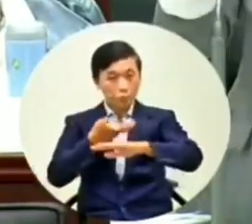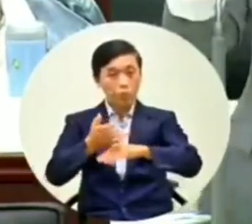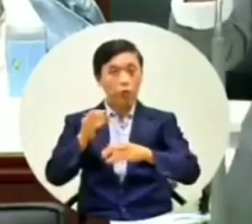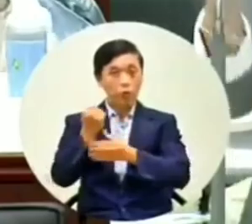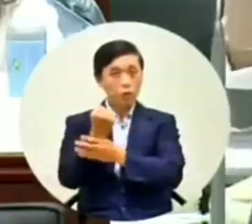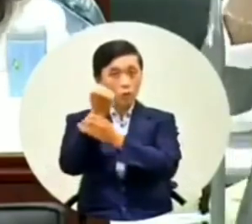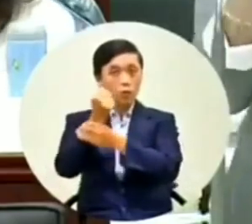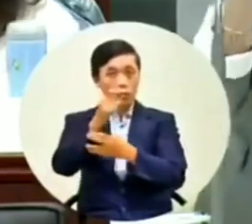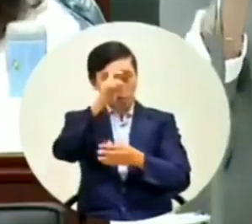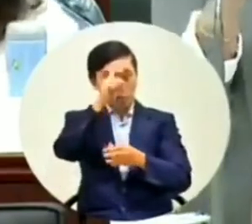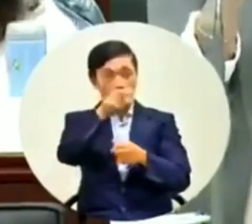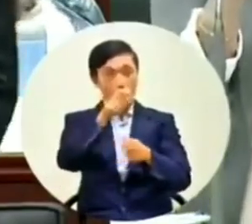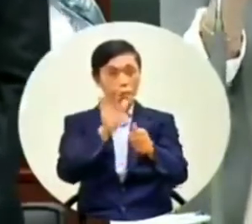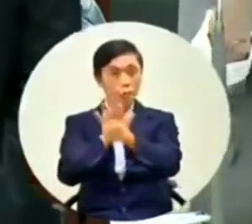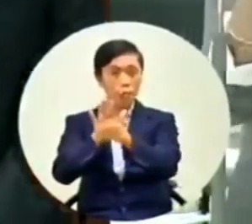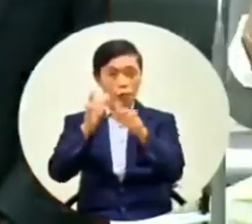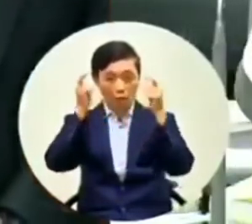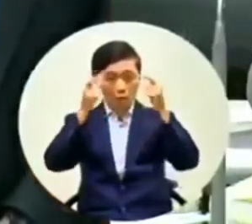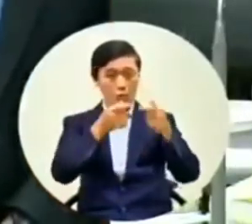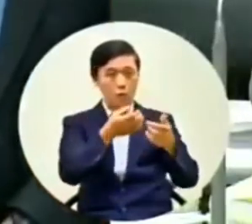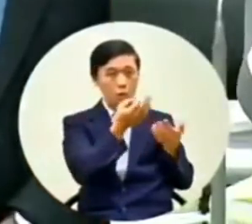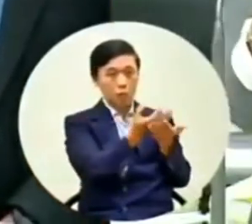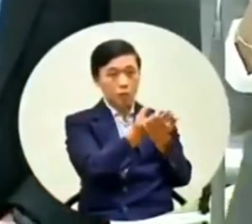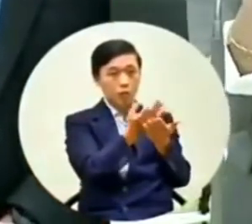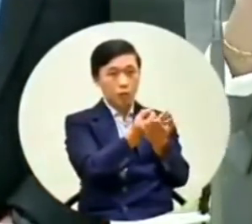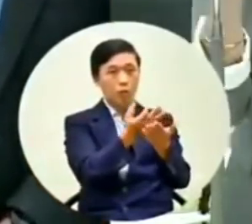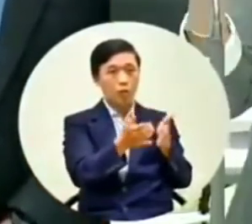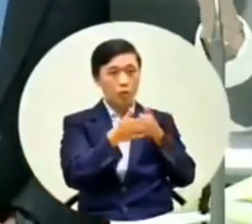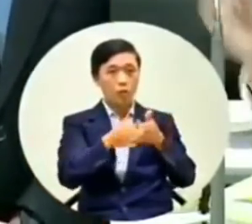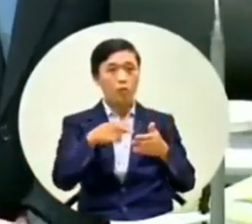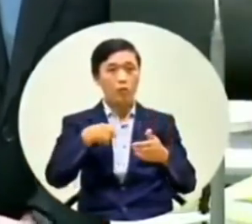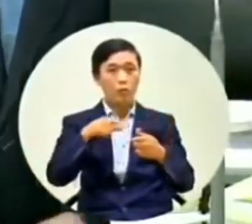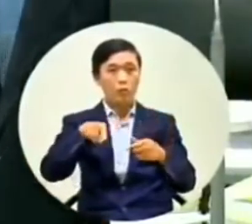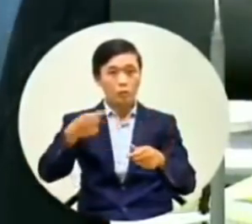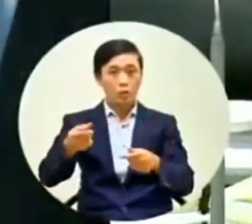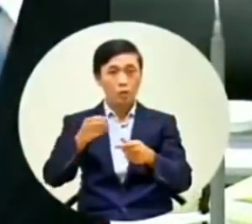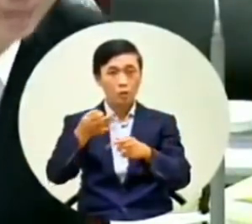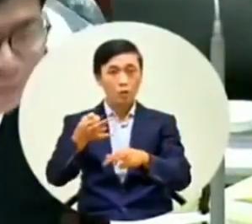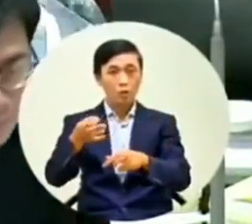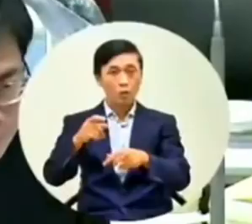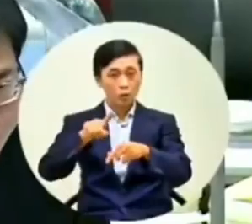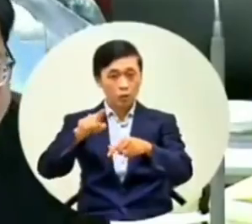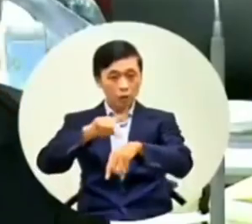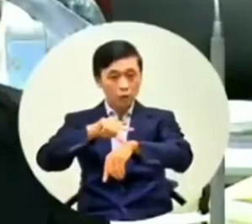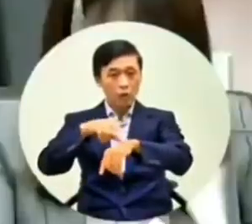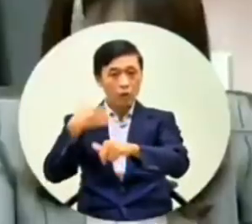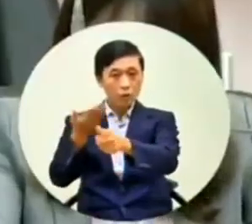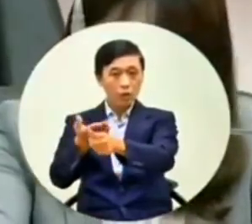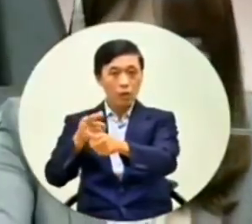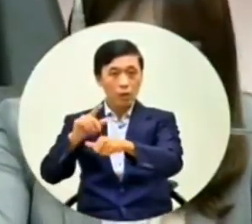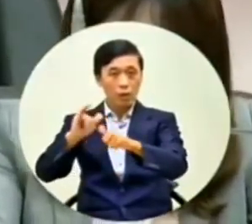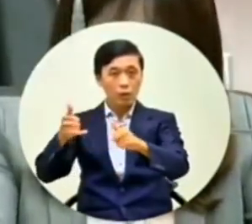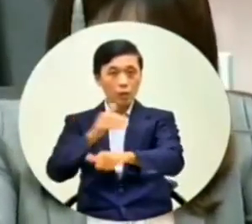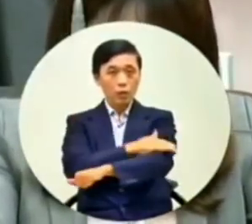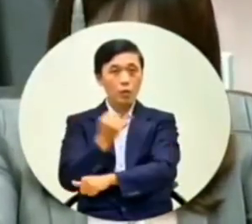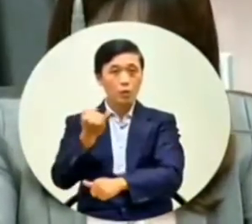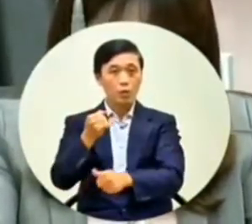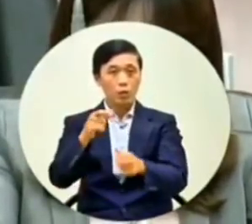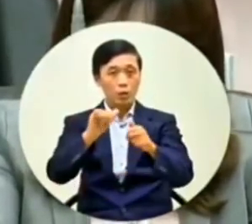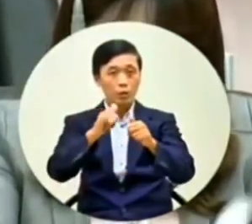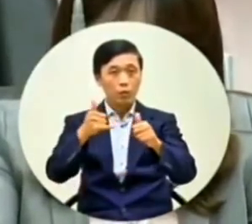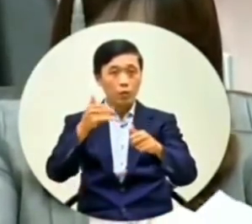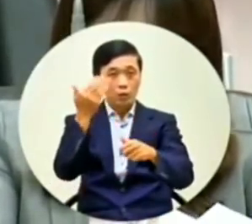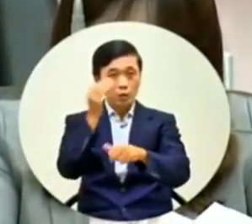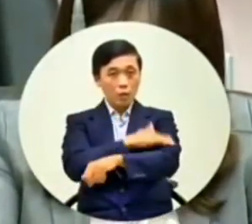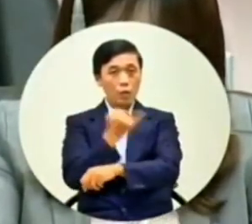要能够为经费来努力。好，谢谢。我们接着把时间给陈若翠议员。 好，谢谢我们梅雅哈，市长，咱高雄